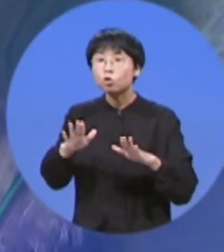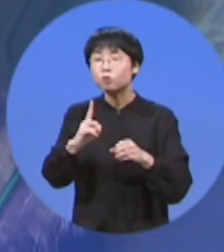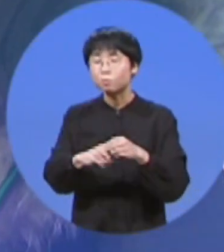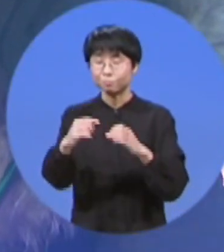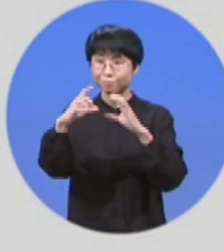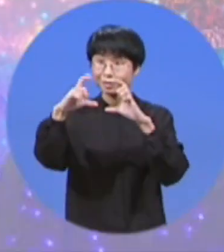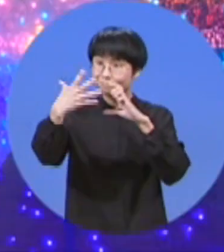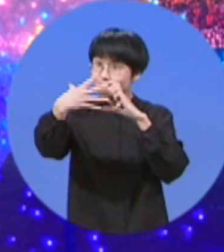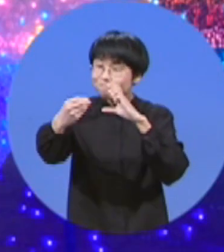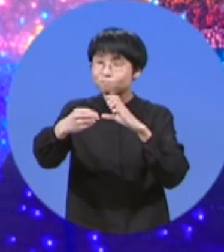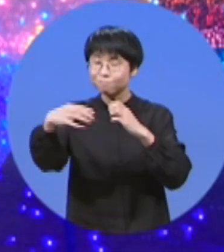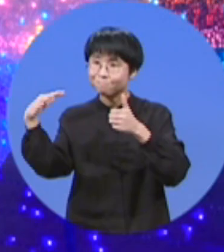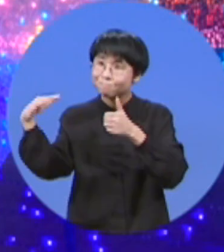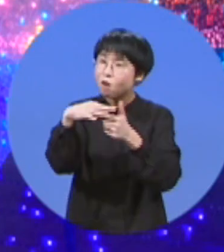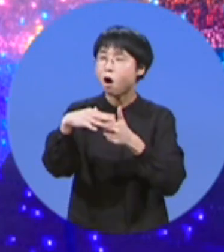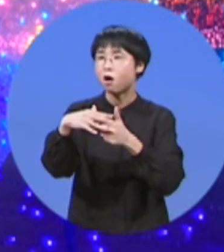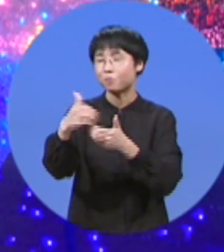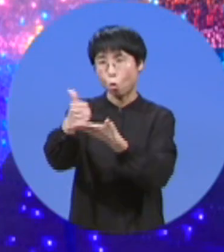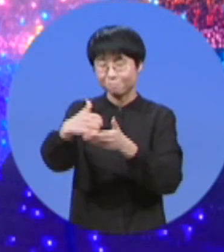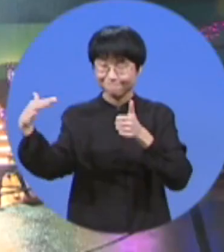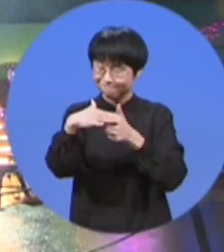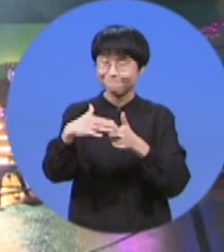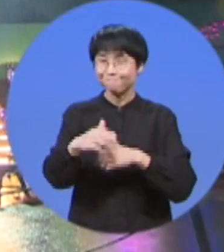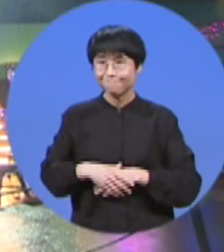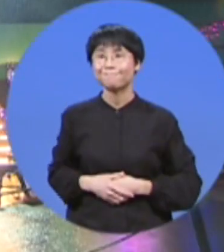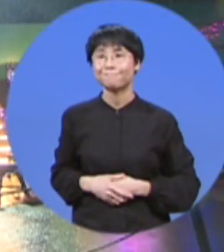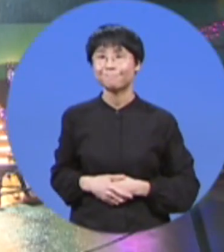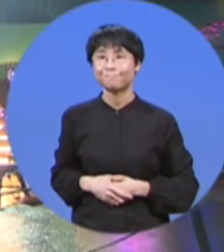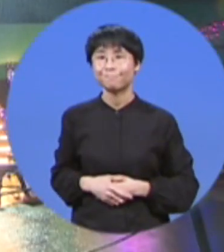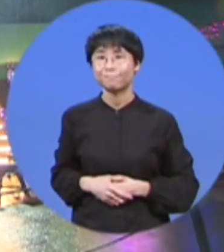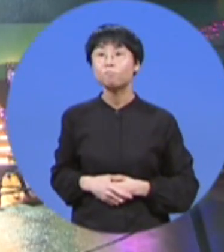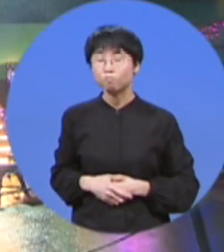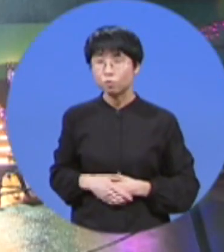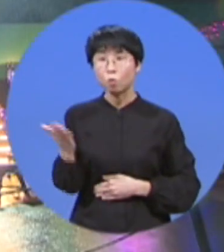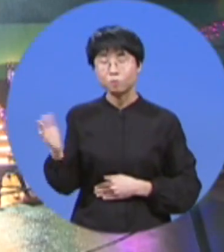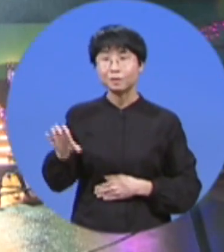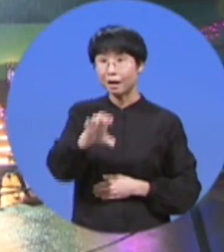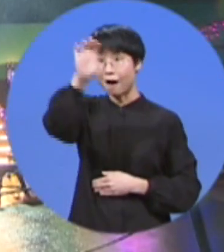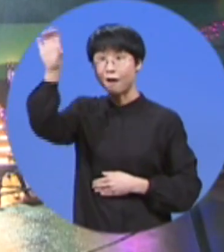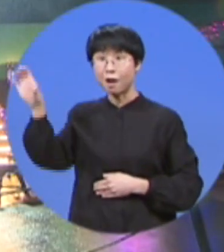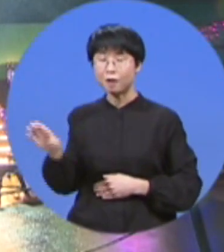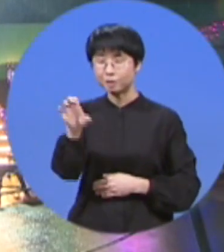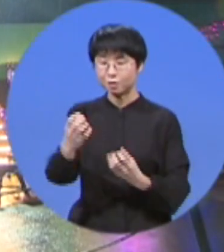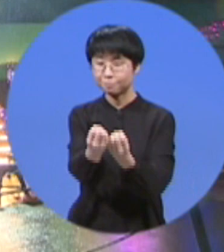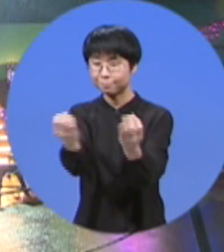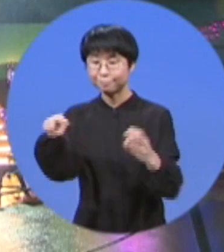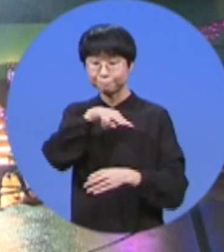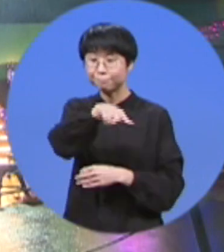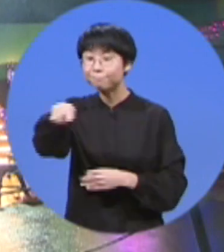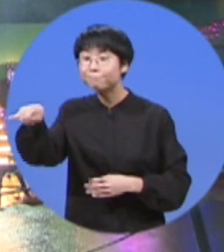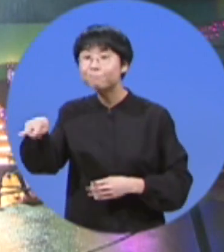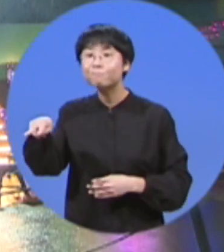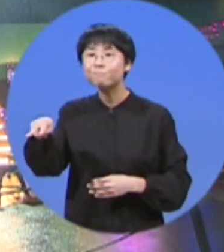スポットとして多くのお客さんを楽しませています。 そしてこちら観覧車でイルミネーションを上から楽しんでき